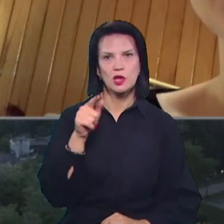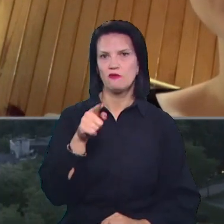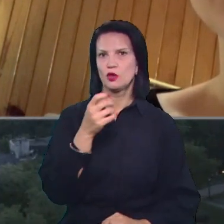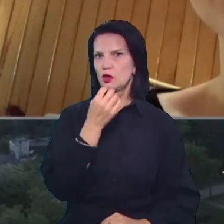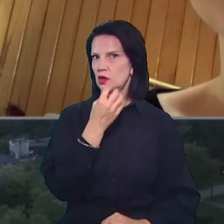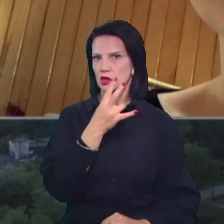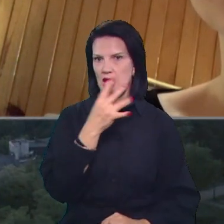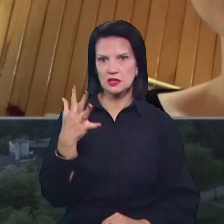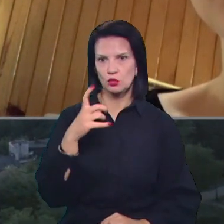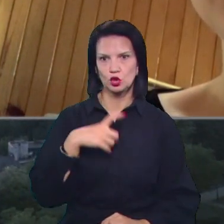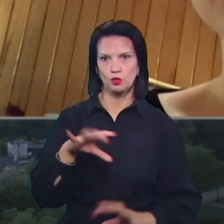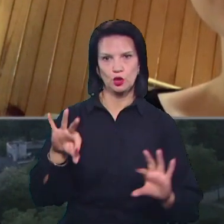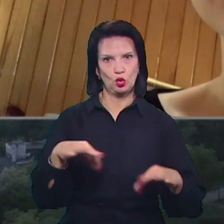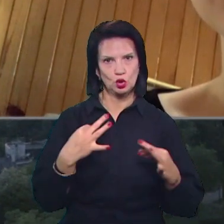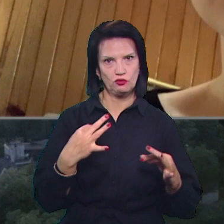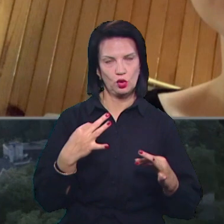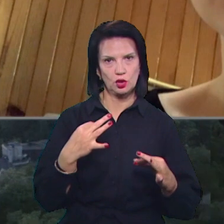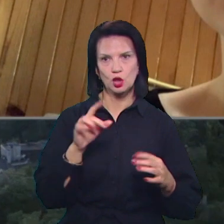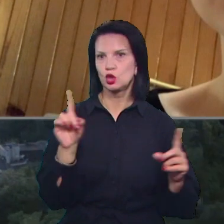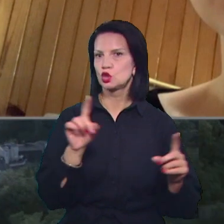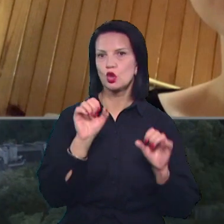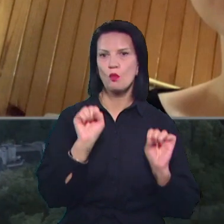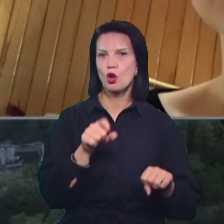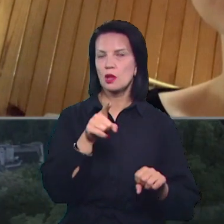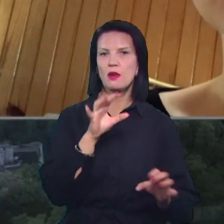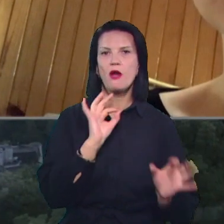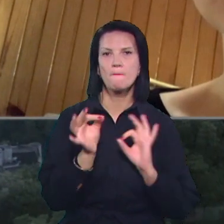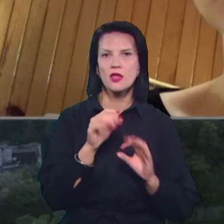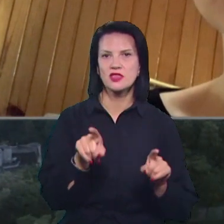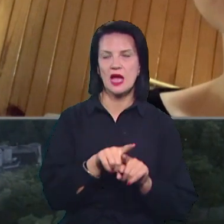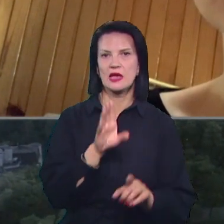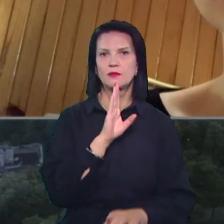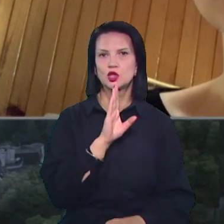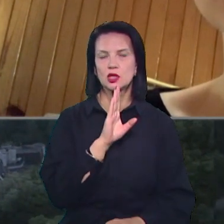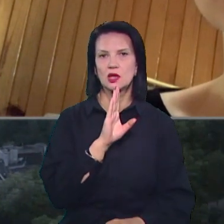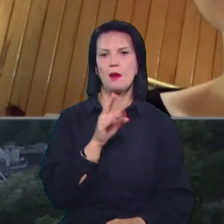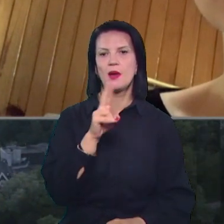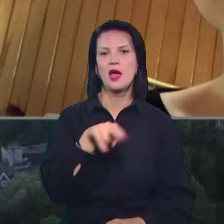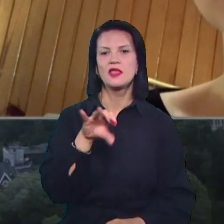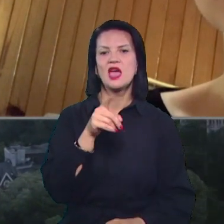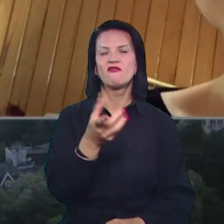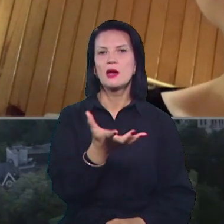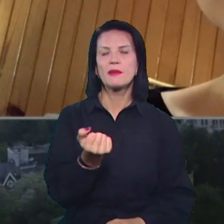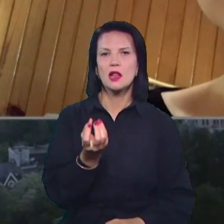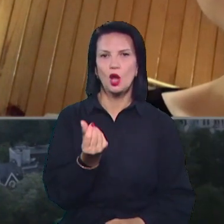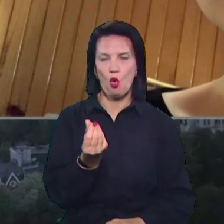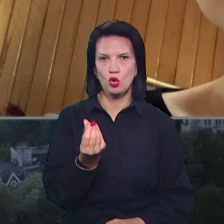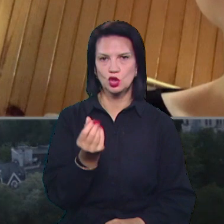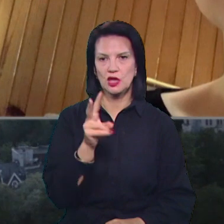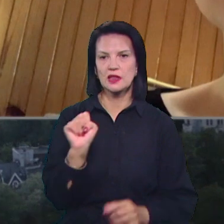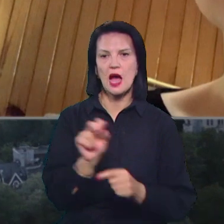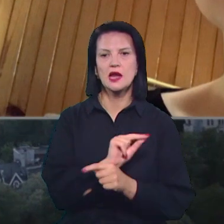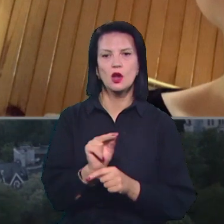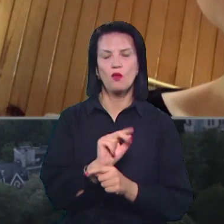його дозволити. Що могли б порадити таким жінкам, де ви, власне, теж брали кошти на лікування, тому що